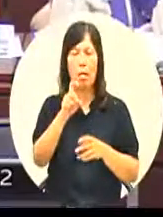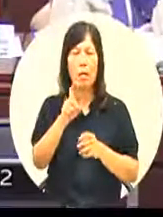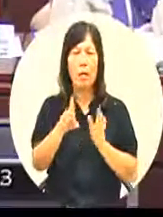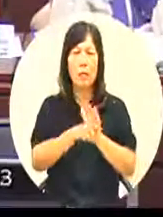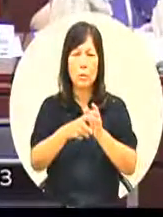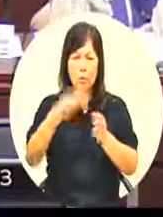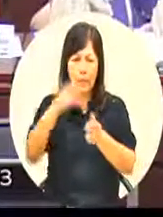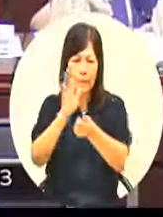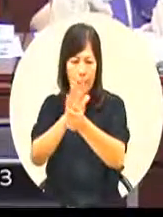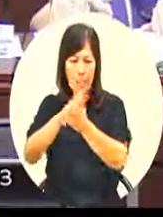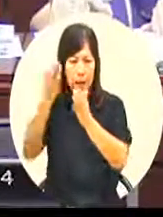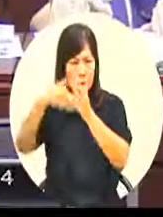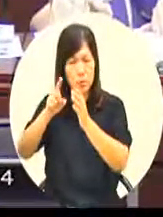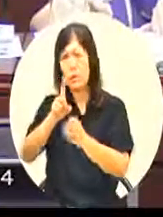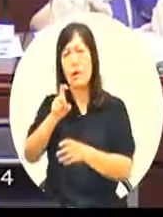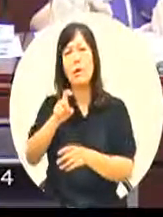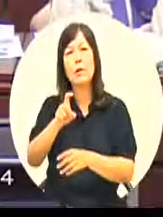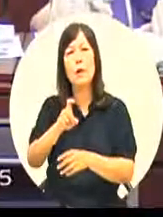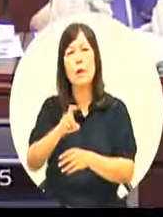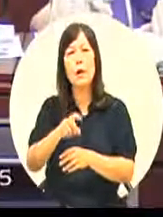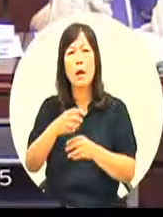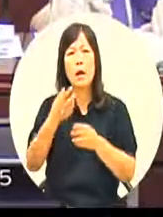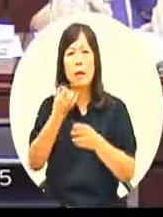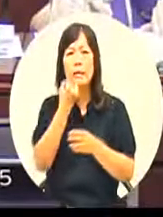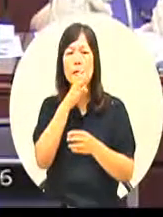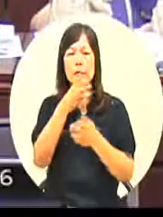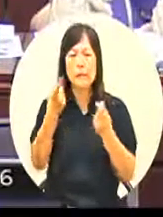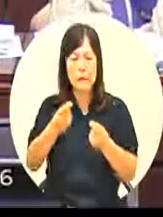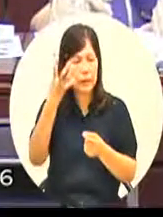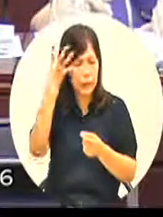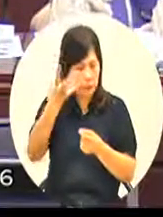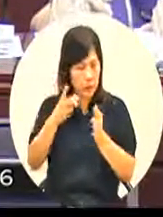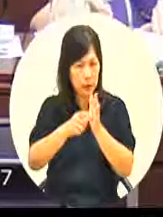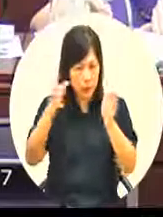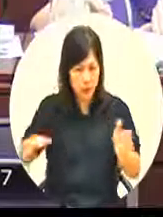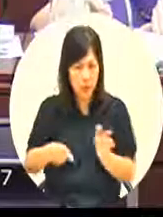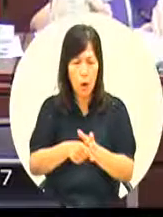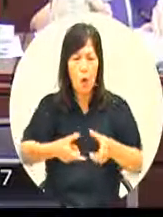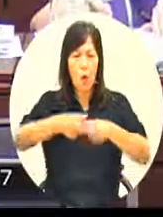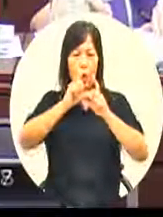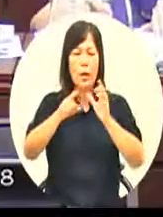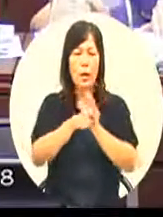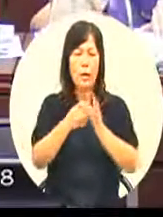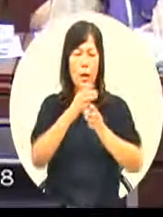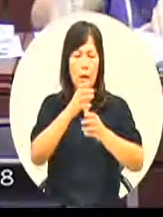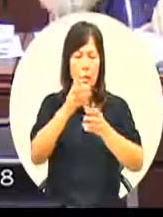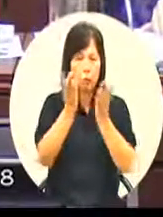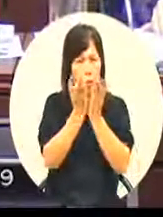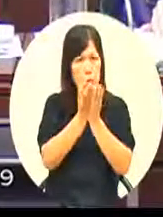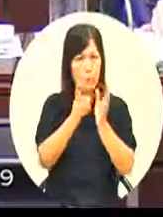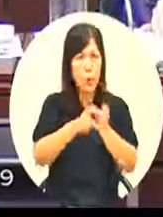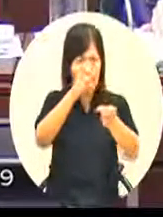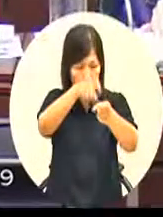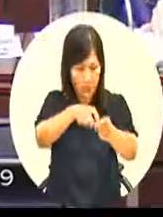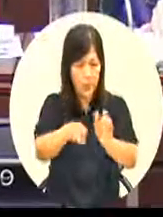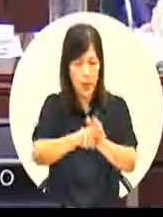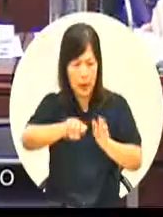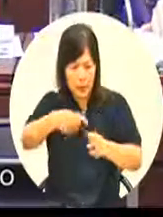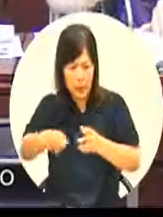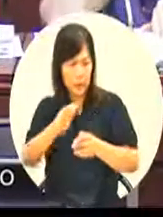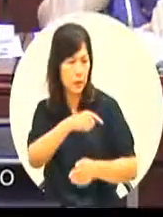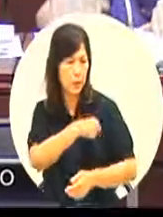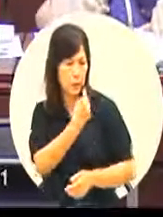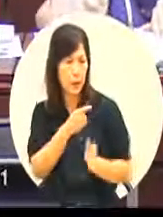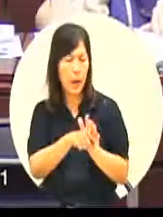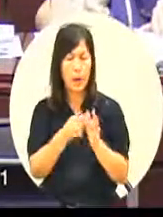到教育局这一块。但是我们还是在四天内完成恢复上课的这个目标，就是隔一周的礼拜一都可以恢